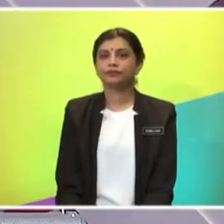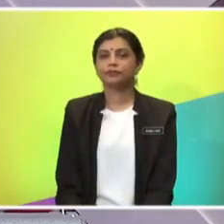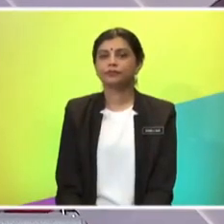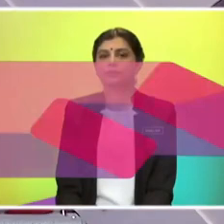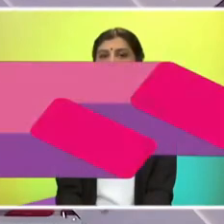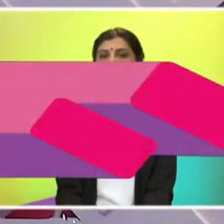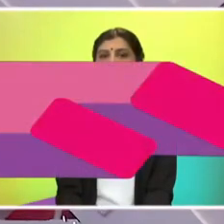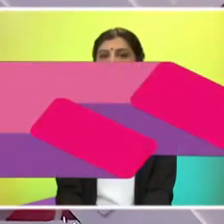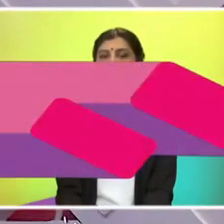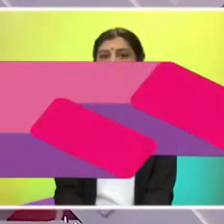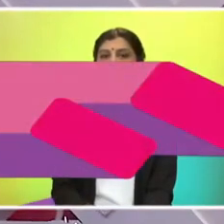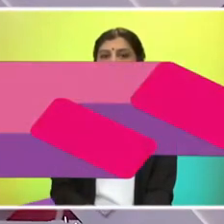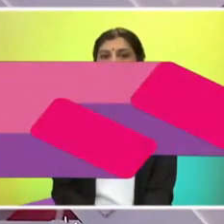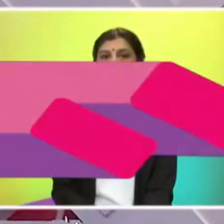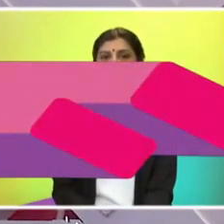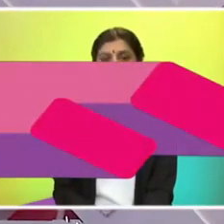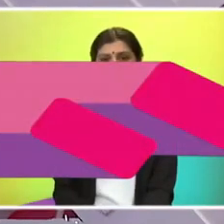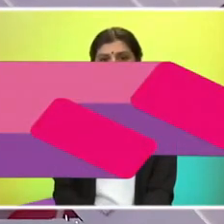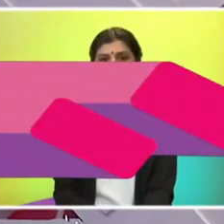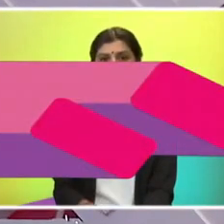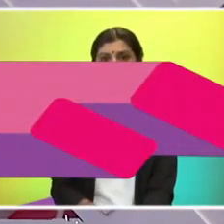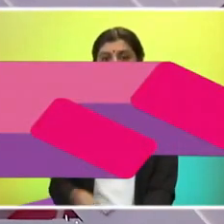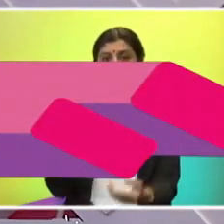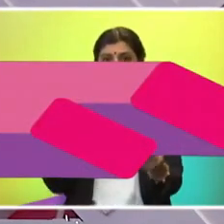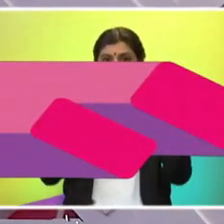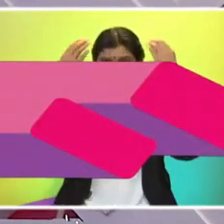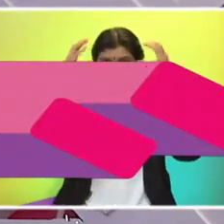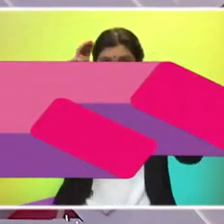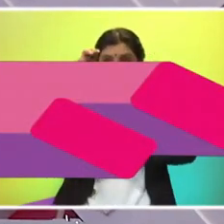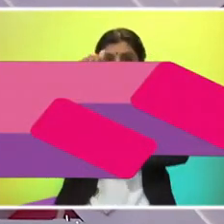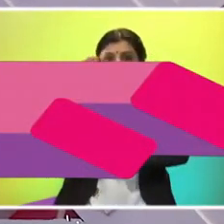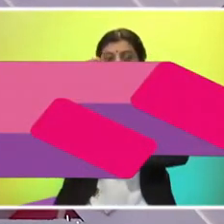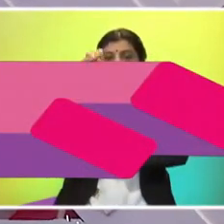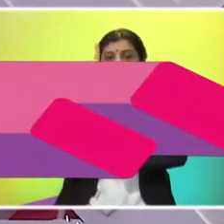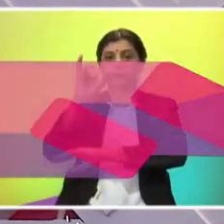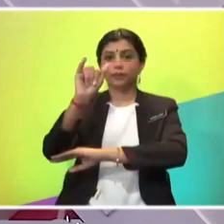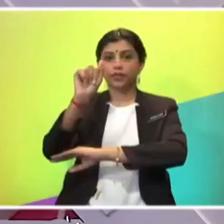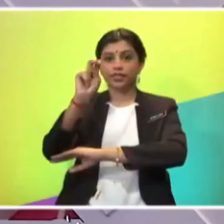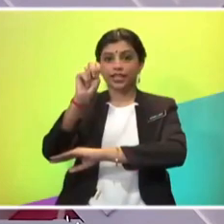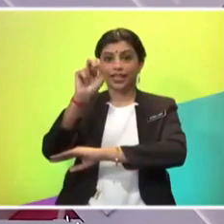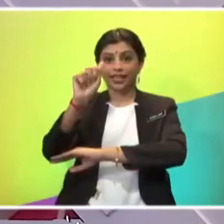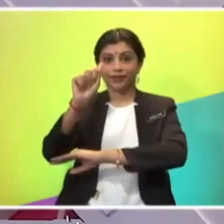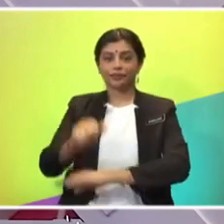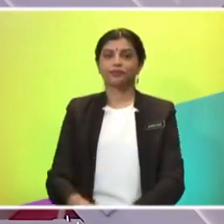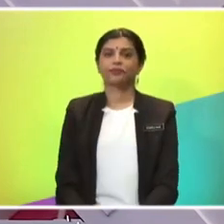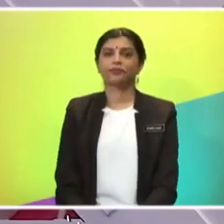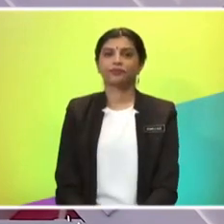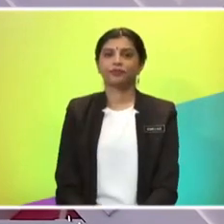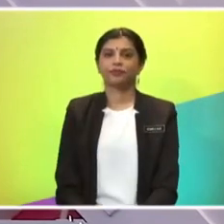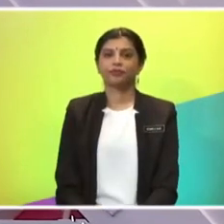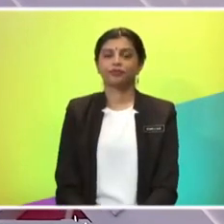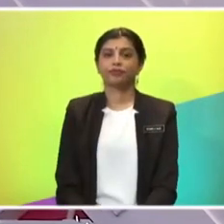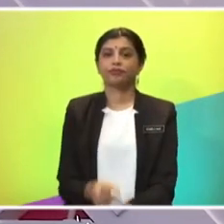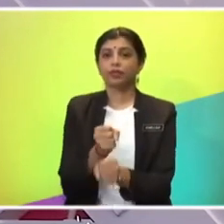sejahtera. Terima kasih Azhar. Okey, nama saya Cikgu Mas Diana binti Abdul Rashid. Saya bertugas di